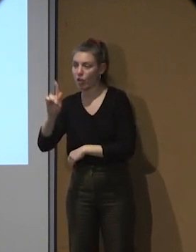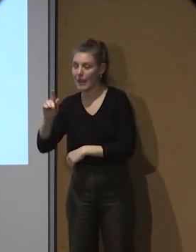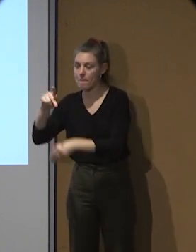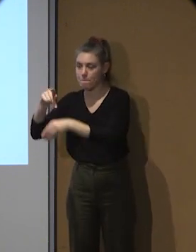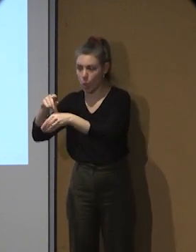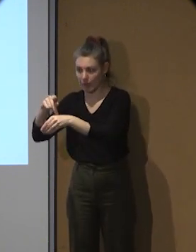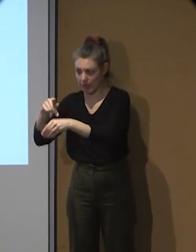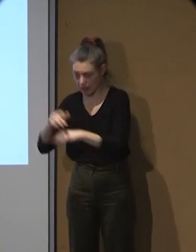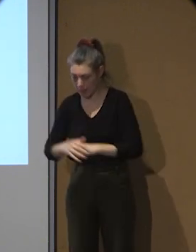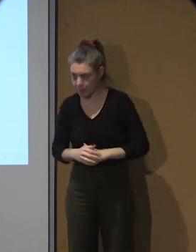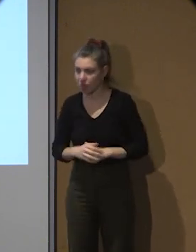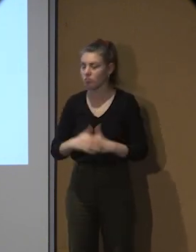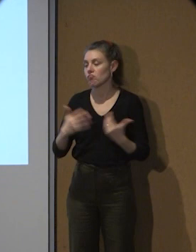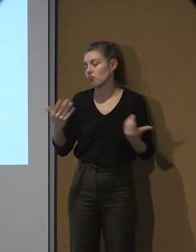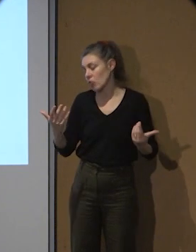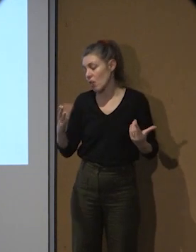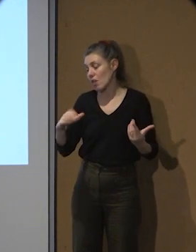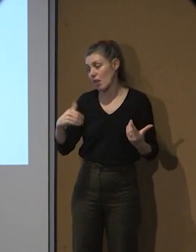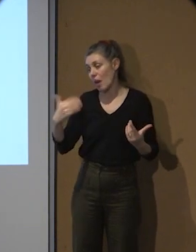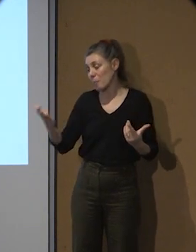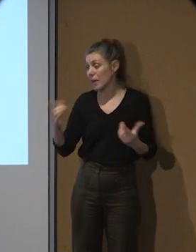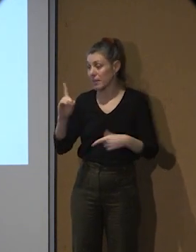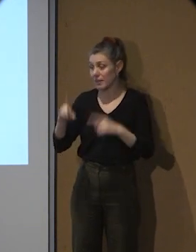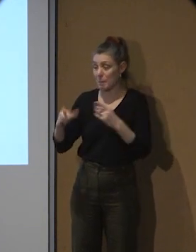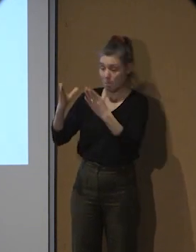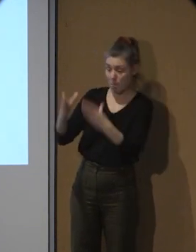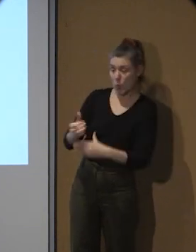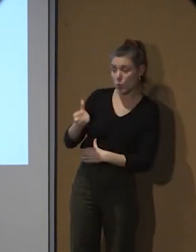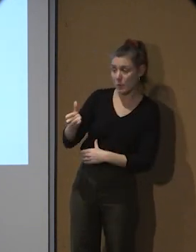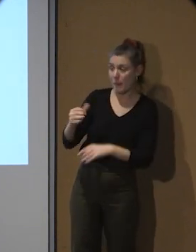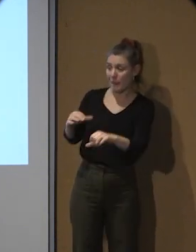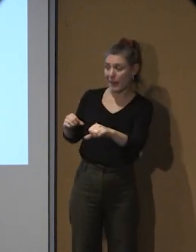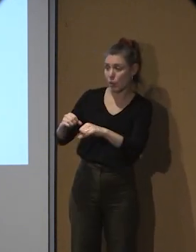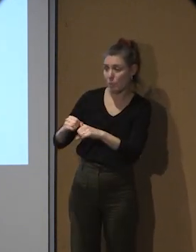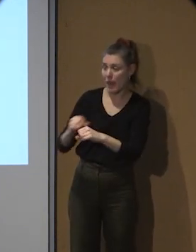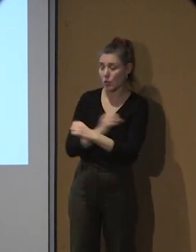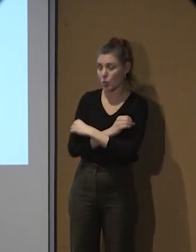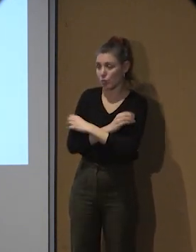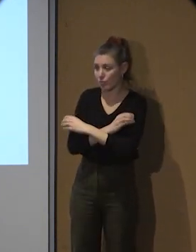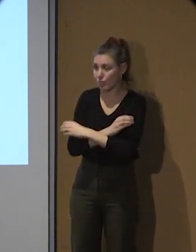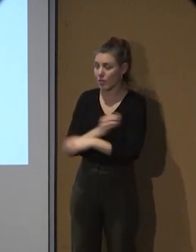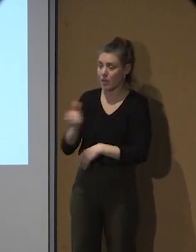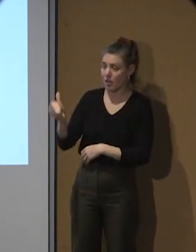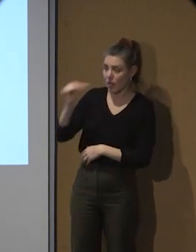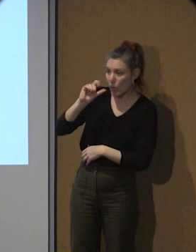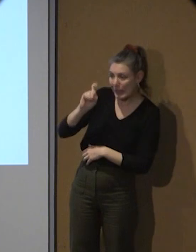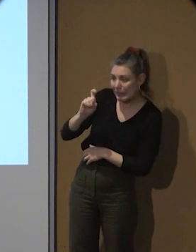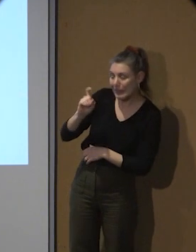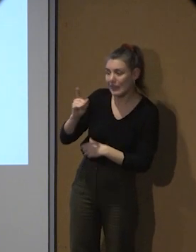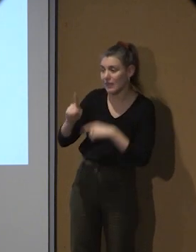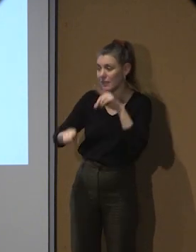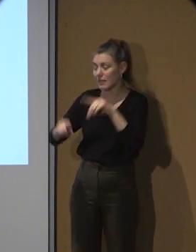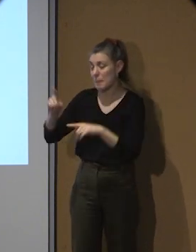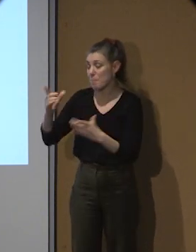être en termes de récupération, surtout hydrique et minéraux. On conseille l'alternance